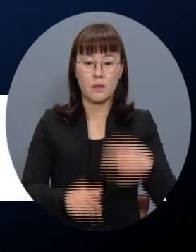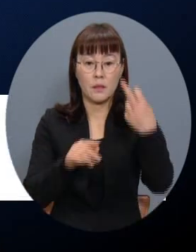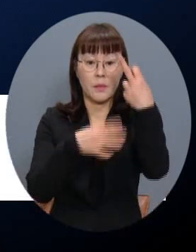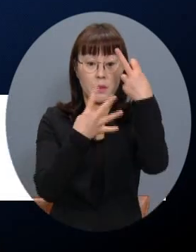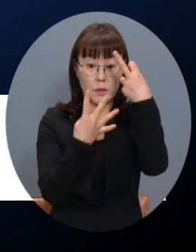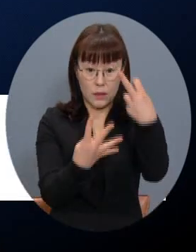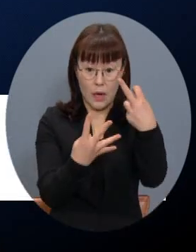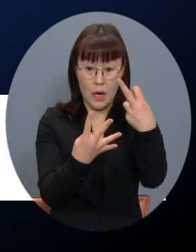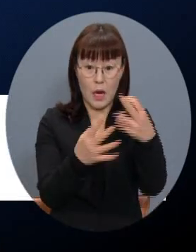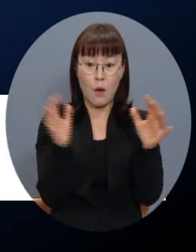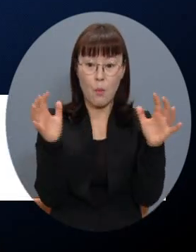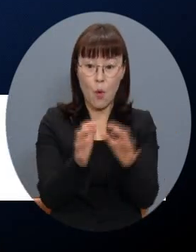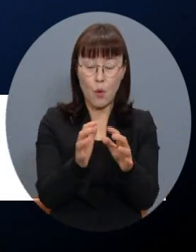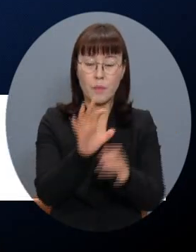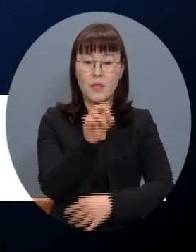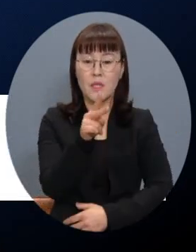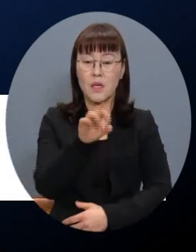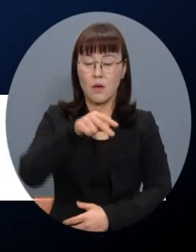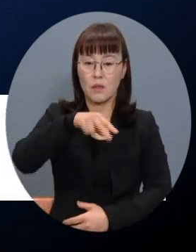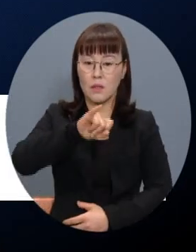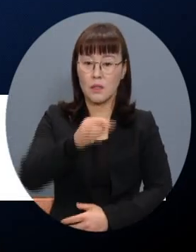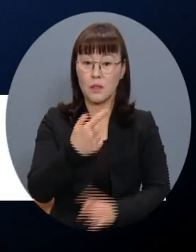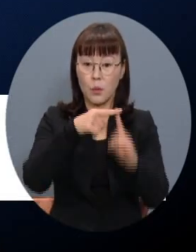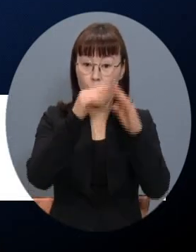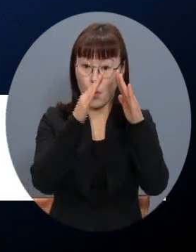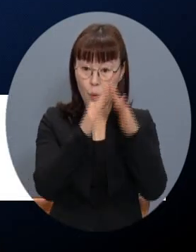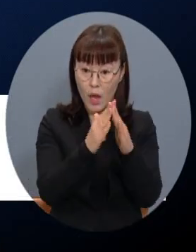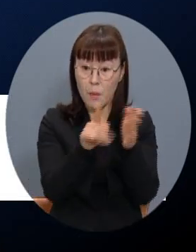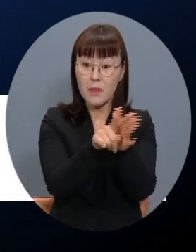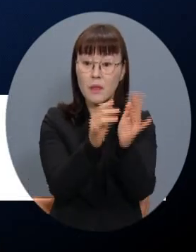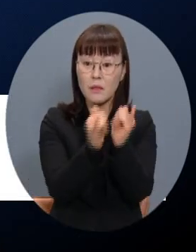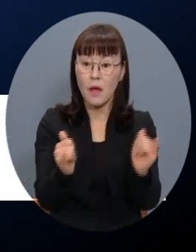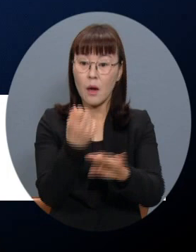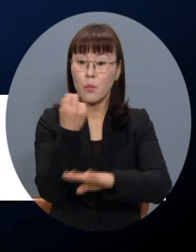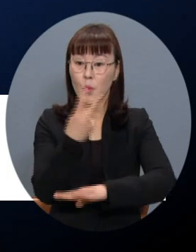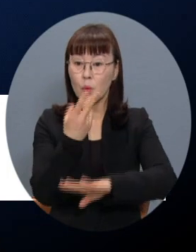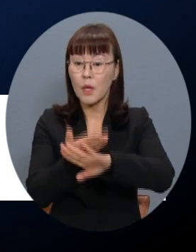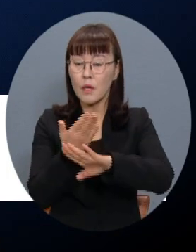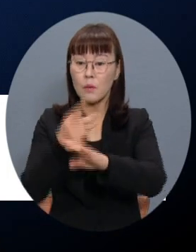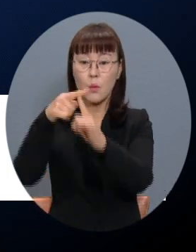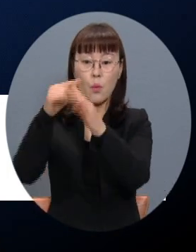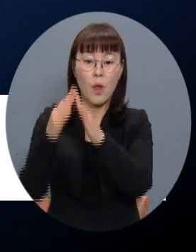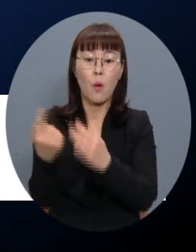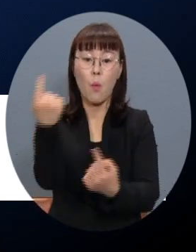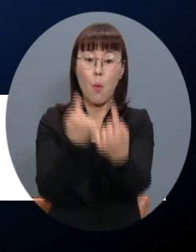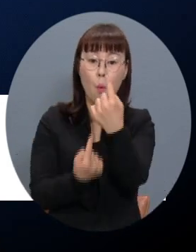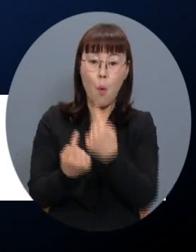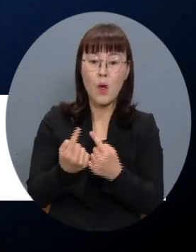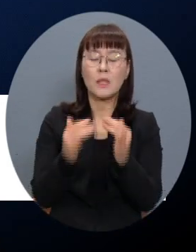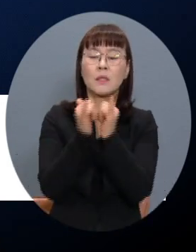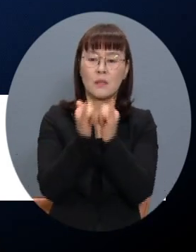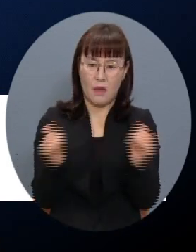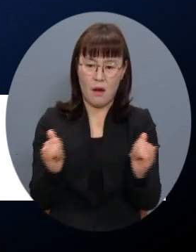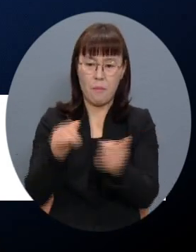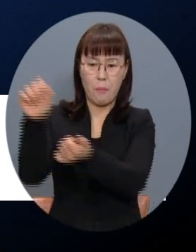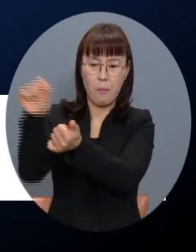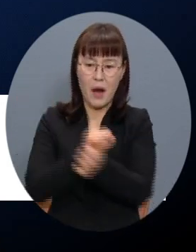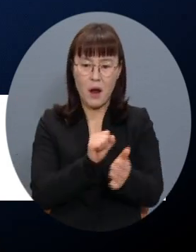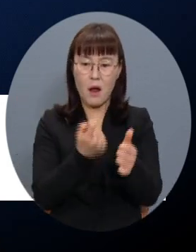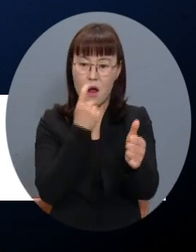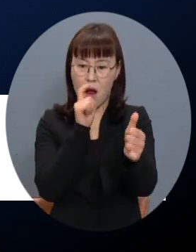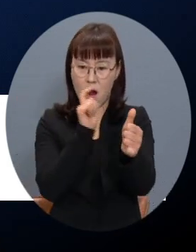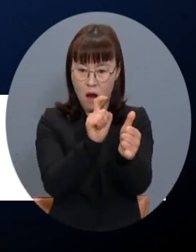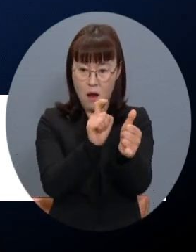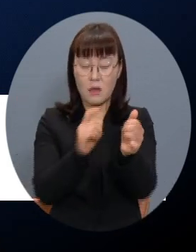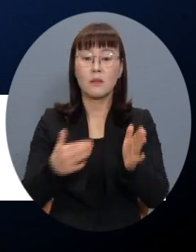이제 영신교회 신도들뿐만 아니라 타 교회에서 또 참여하신 이분들도 역시 지금 확진이